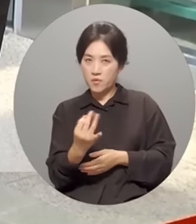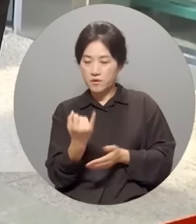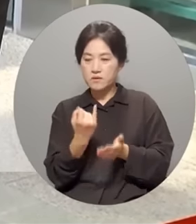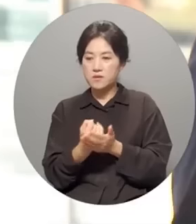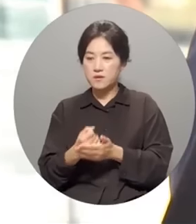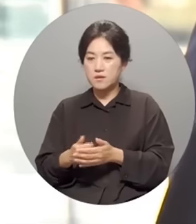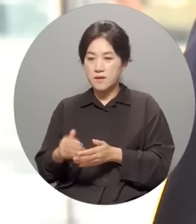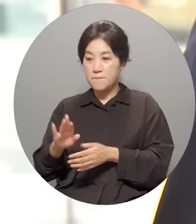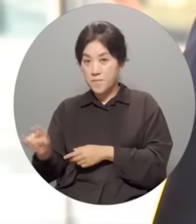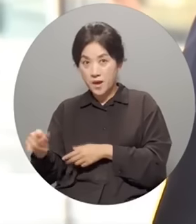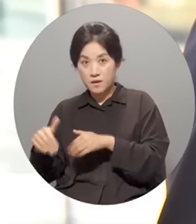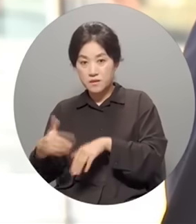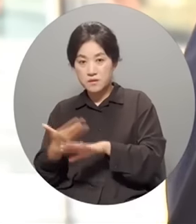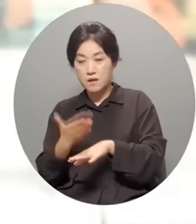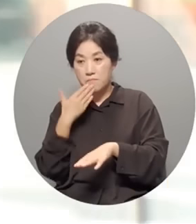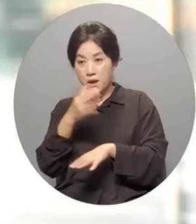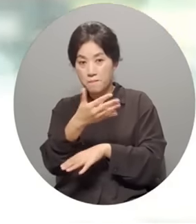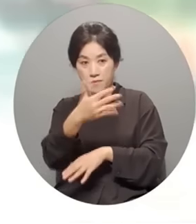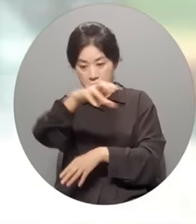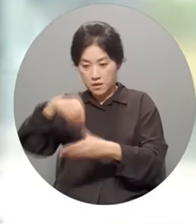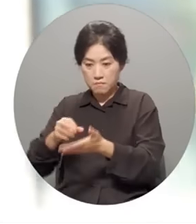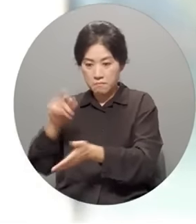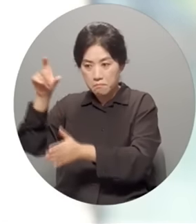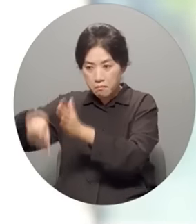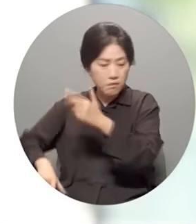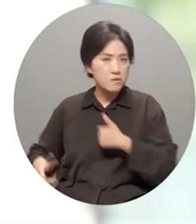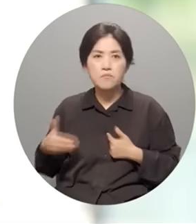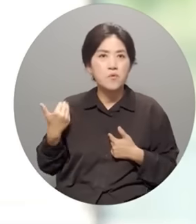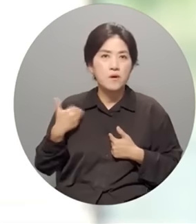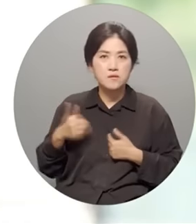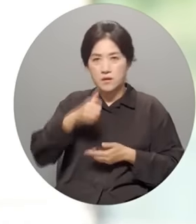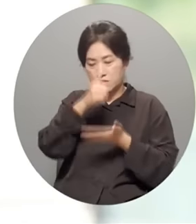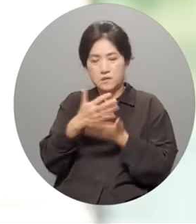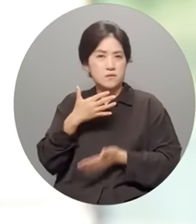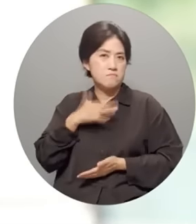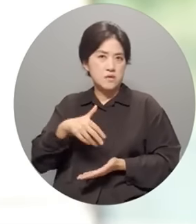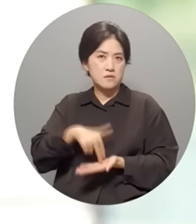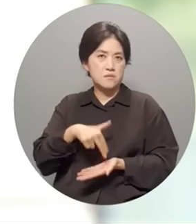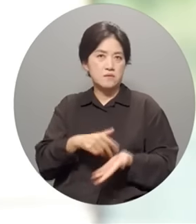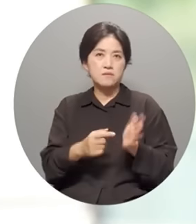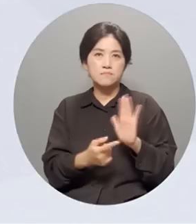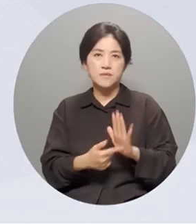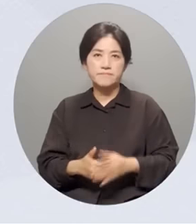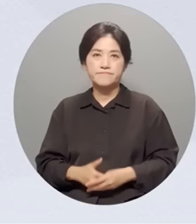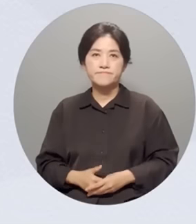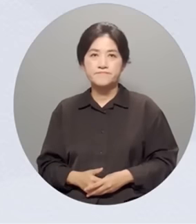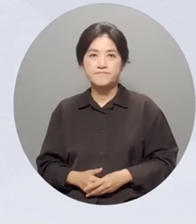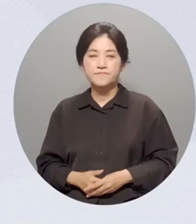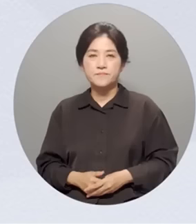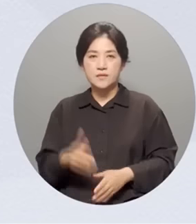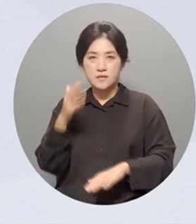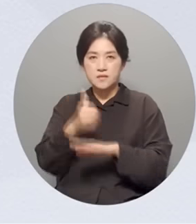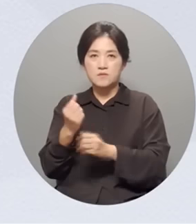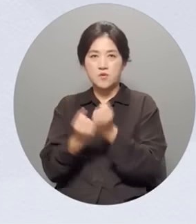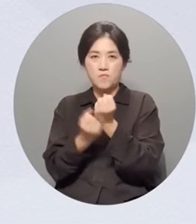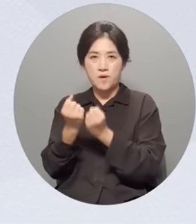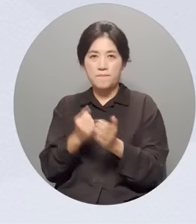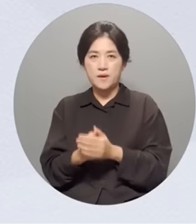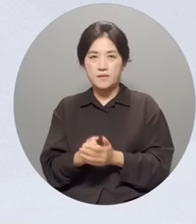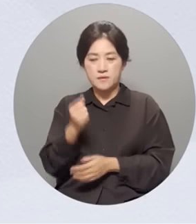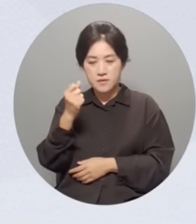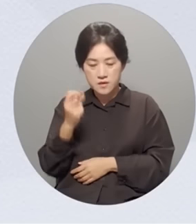씨가 다른 사람들 바깥까지 결제한 사실을 전혀 몰랐다며 혐의를 전면 부인했습니다. 최후 변론에서 김 씨는 여러